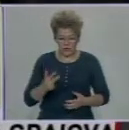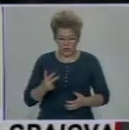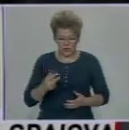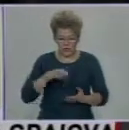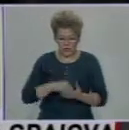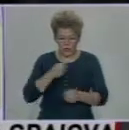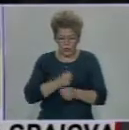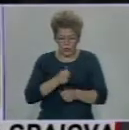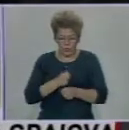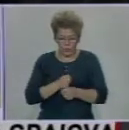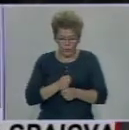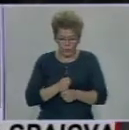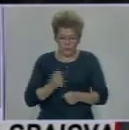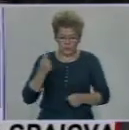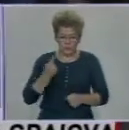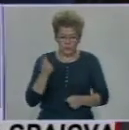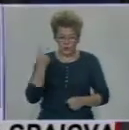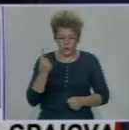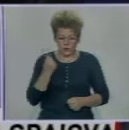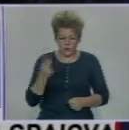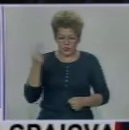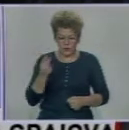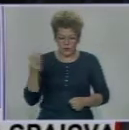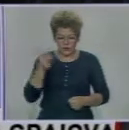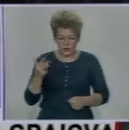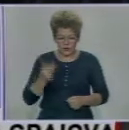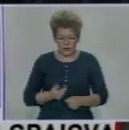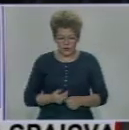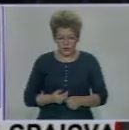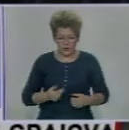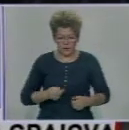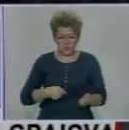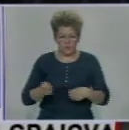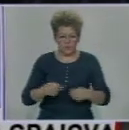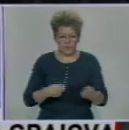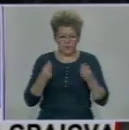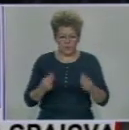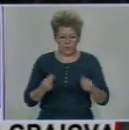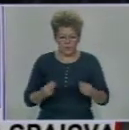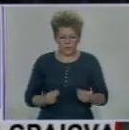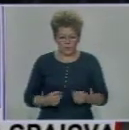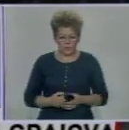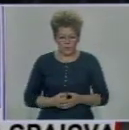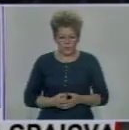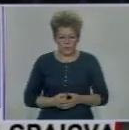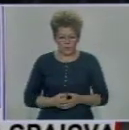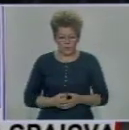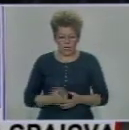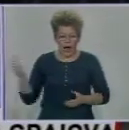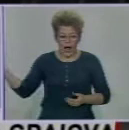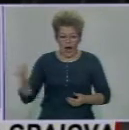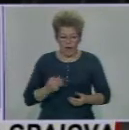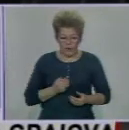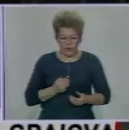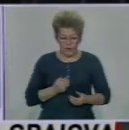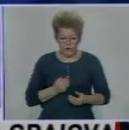cum se preconizează, să lucrăm la capacitate maximă, să avem o piață de desfacere cât mai bună și să avem aprovizionare